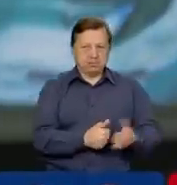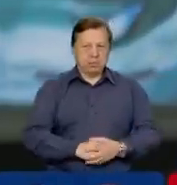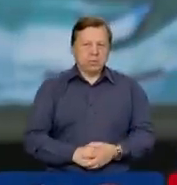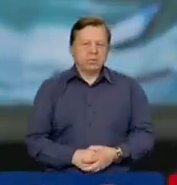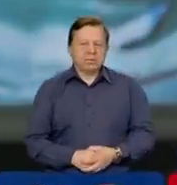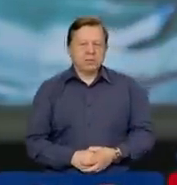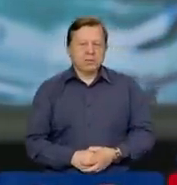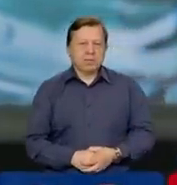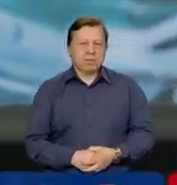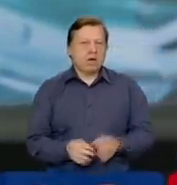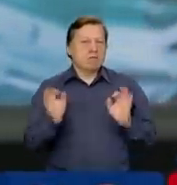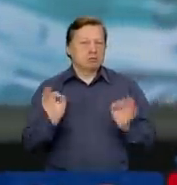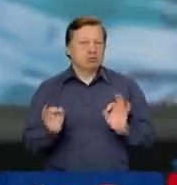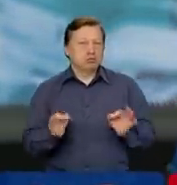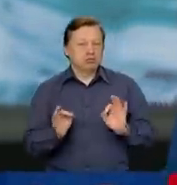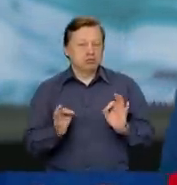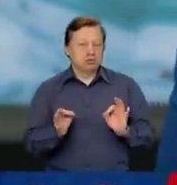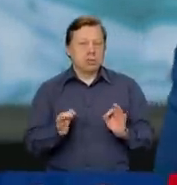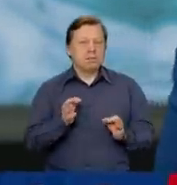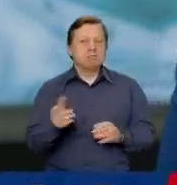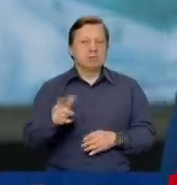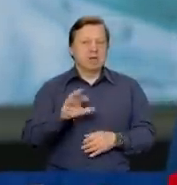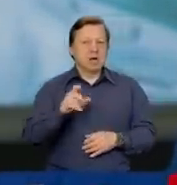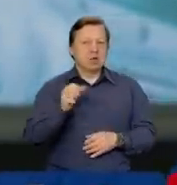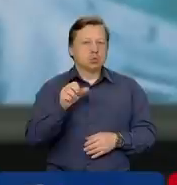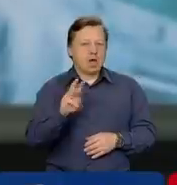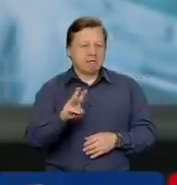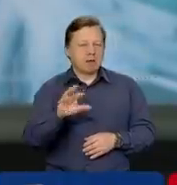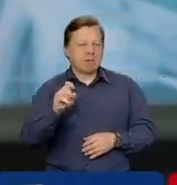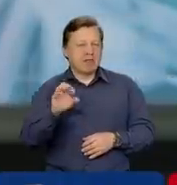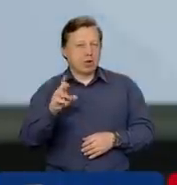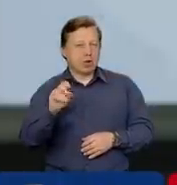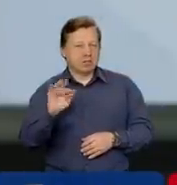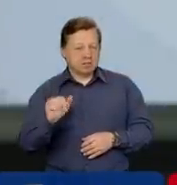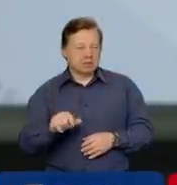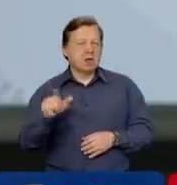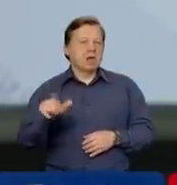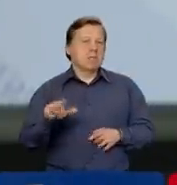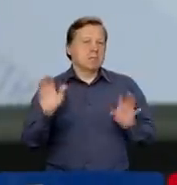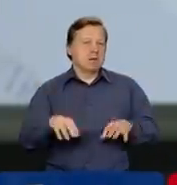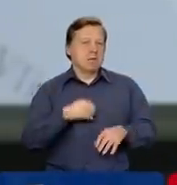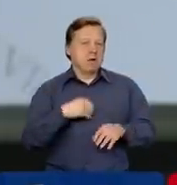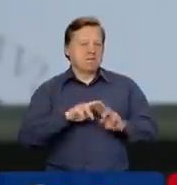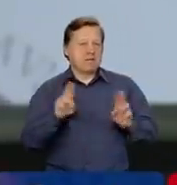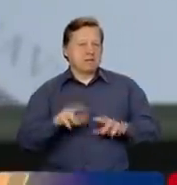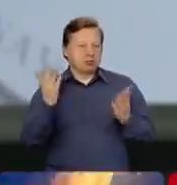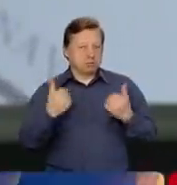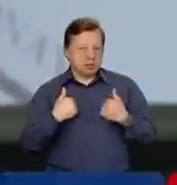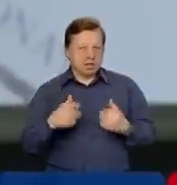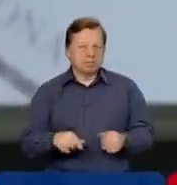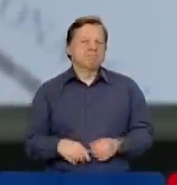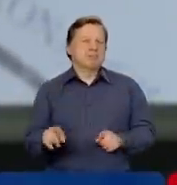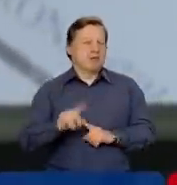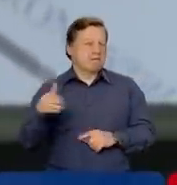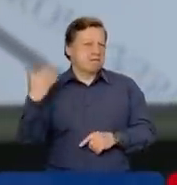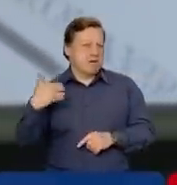nie trzeba notować. A dzisiaj na te pytania odpowiada profesor Jarosław Fedorowski, prezes Polskiej Federacji Szpitali, a także wykładowca z zakresu